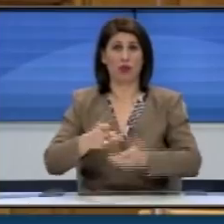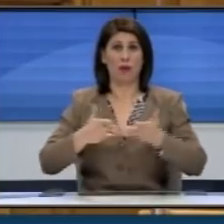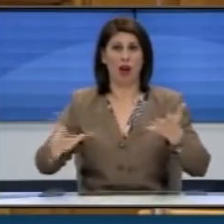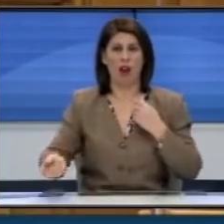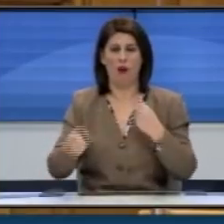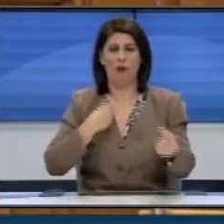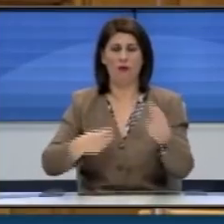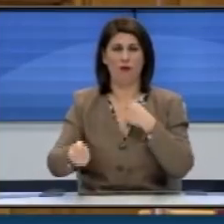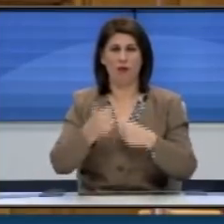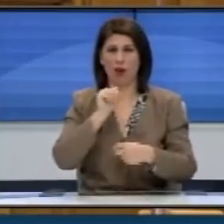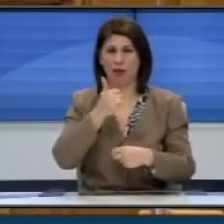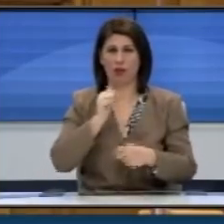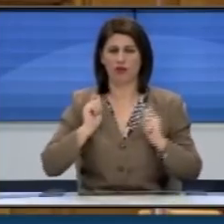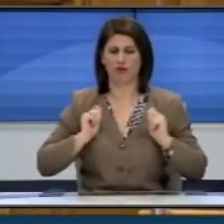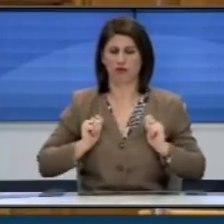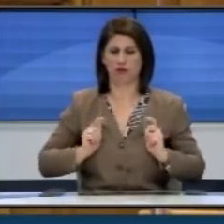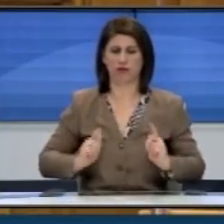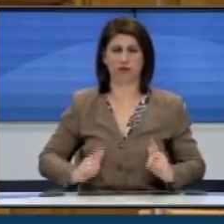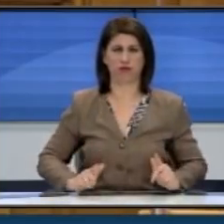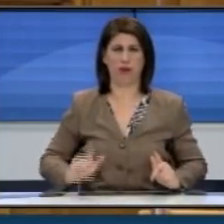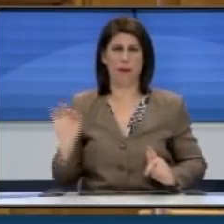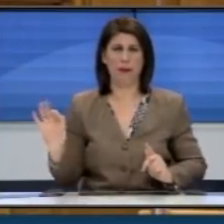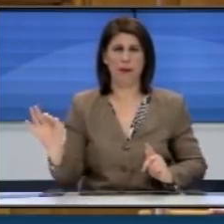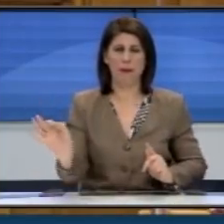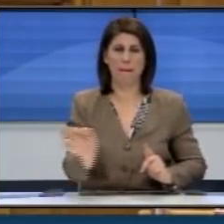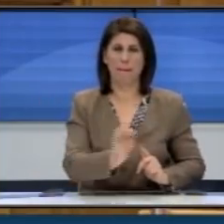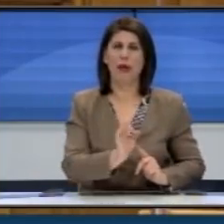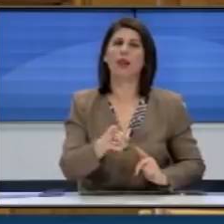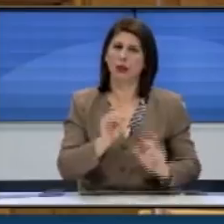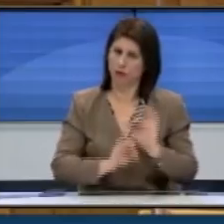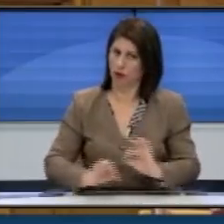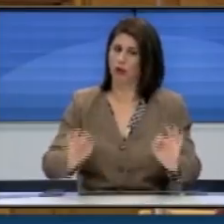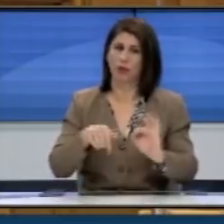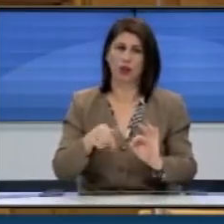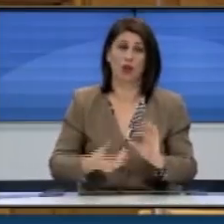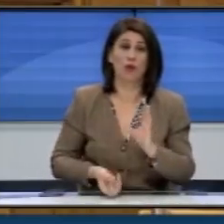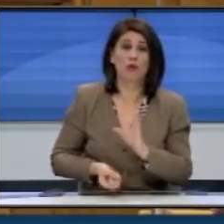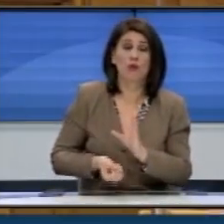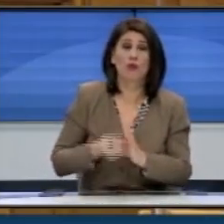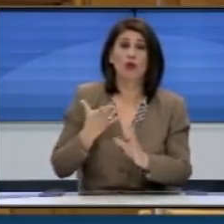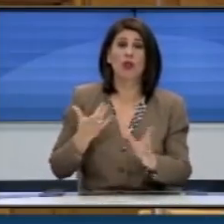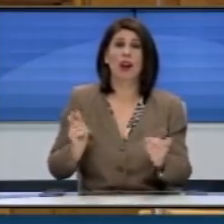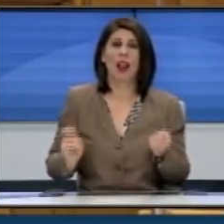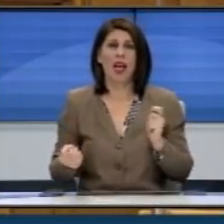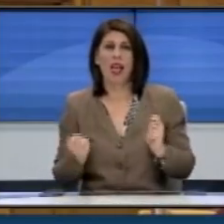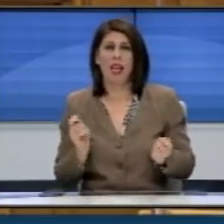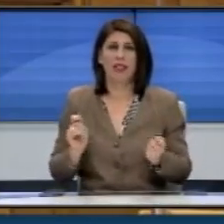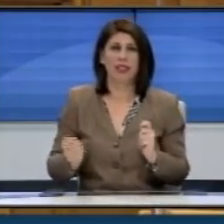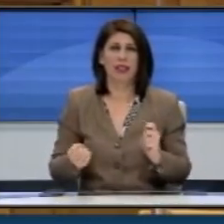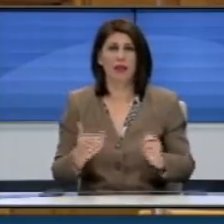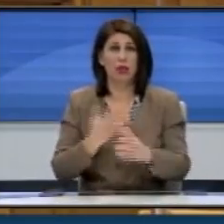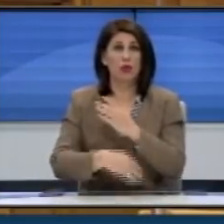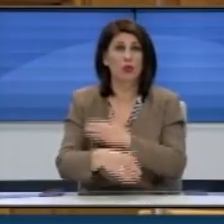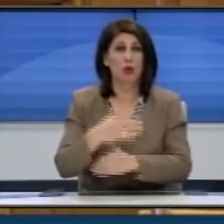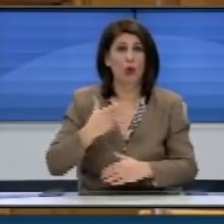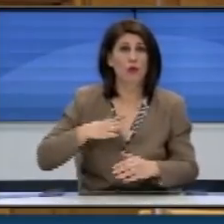μεγάλο φαγοπότη, θησαυρίζοντας μέσα στην πανδημία, και τους ετοιμάζεται καινούργια γλέντια με τους κόπους